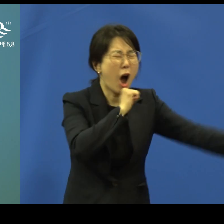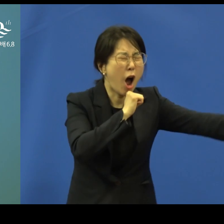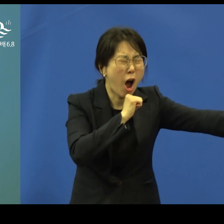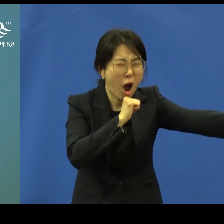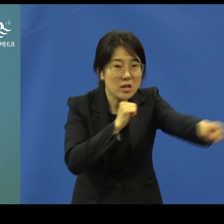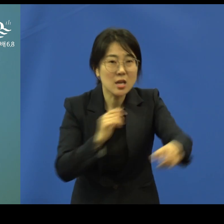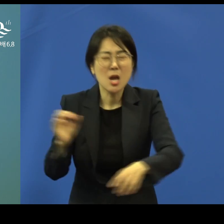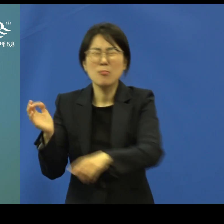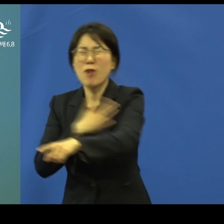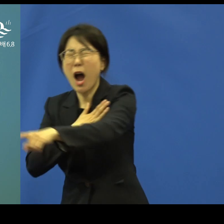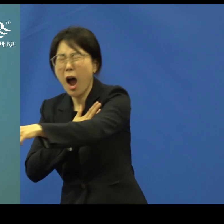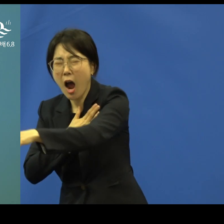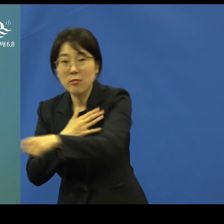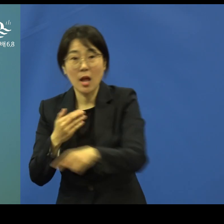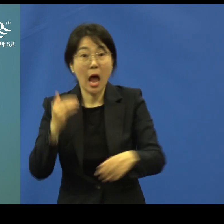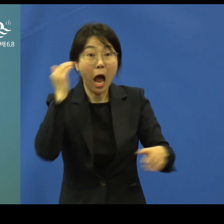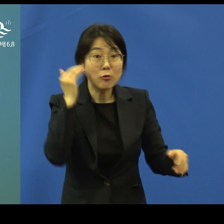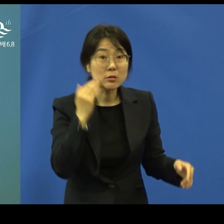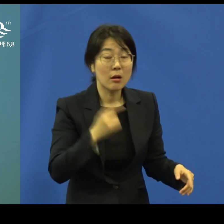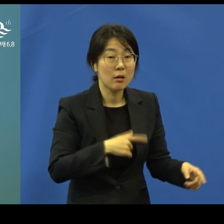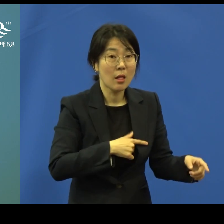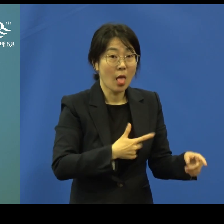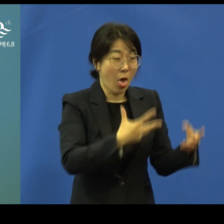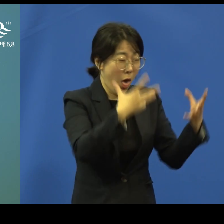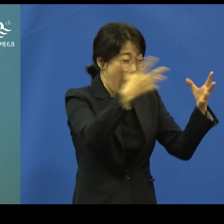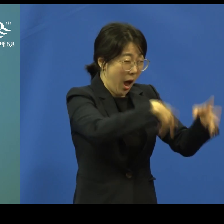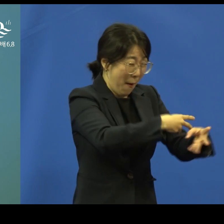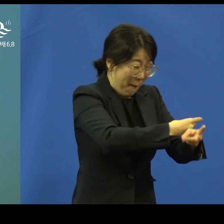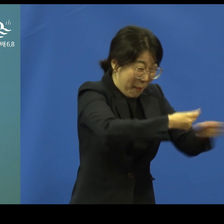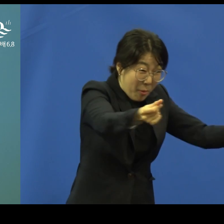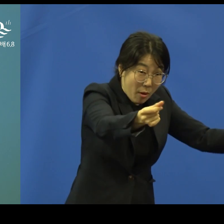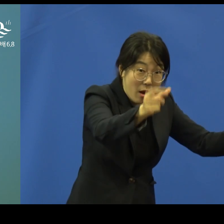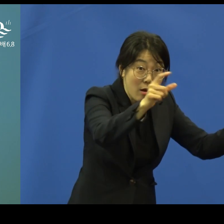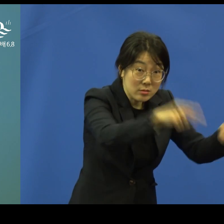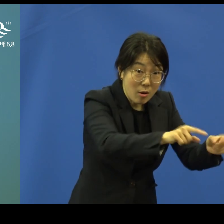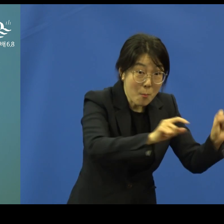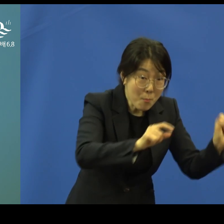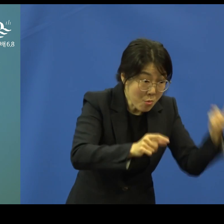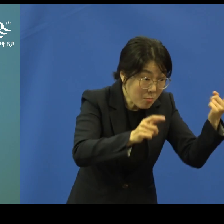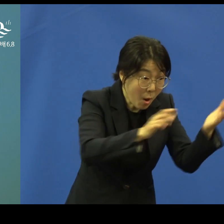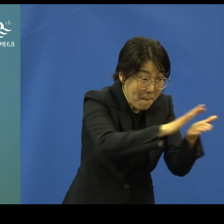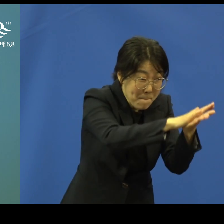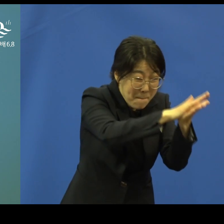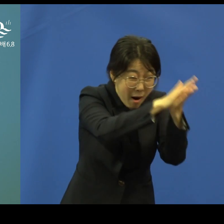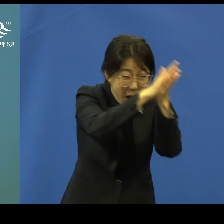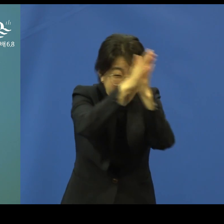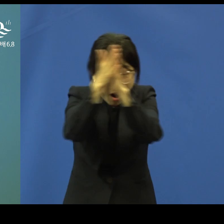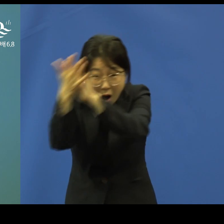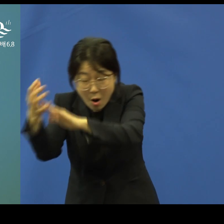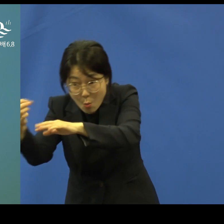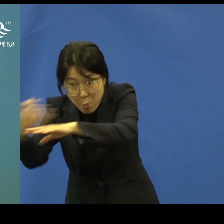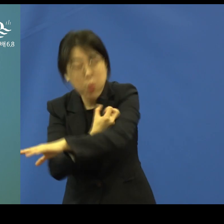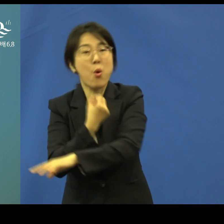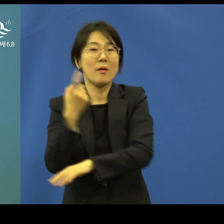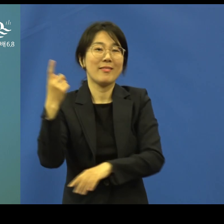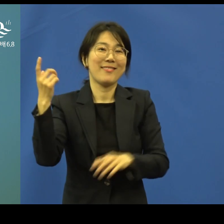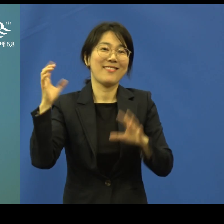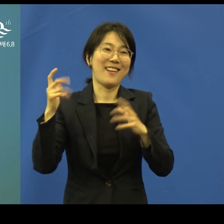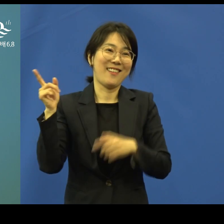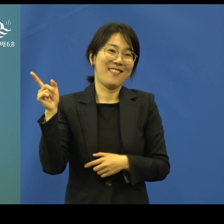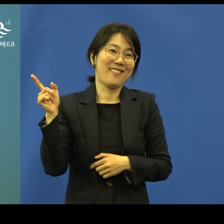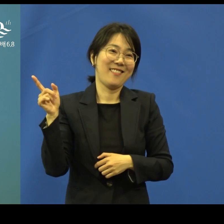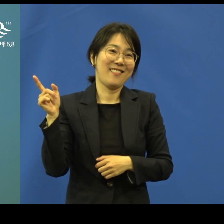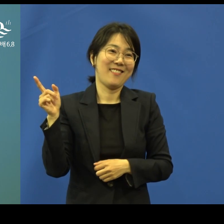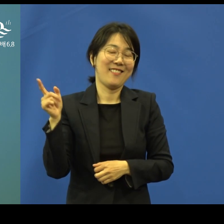그러니까 한국 사회가 어려울 때는 금식기도 이게 자연스러웠어요.